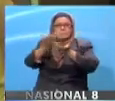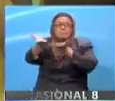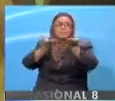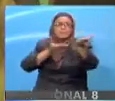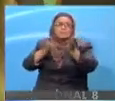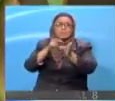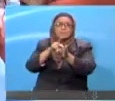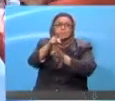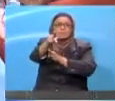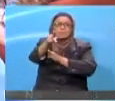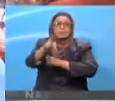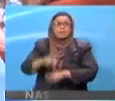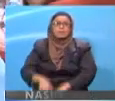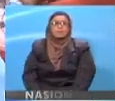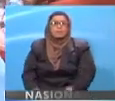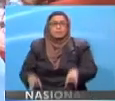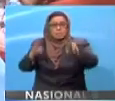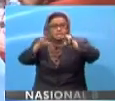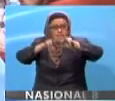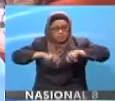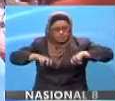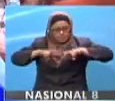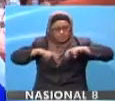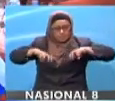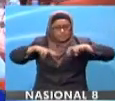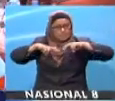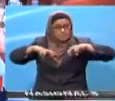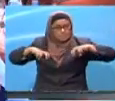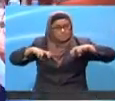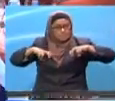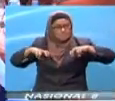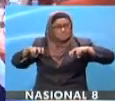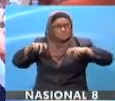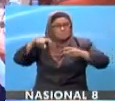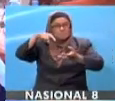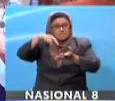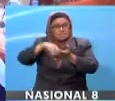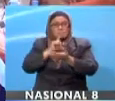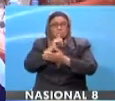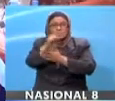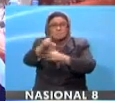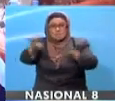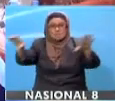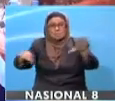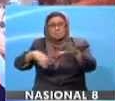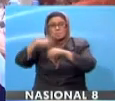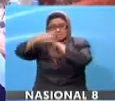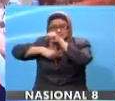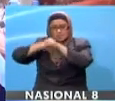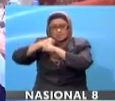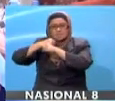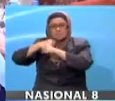profesional. Kajian seumpama ini yang sebenarnya dijalankan dari tahun ke tahun,